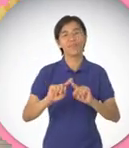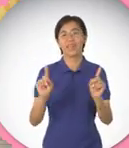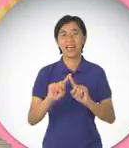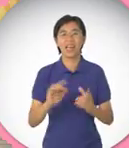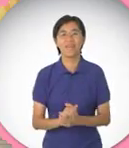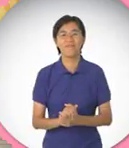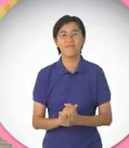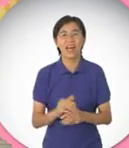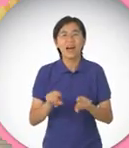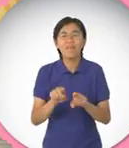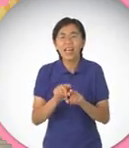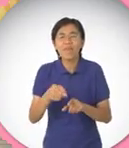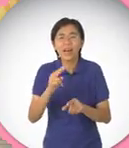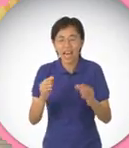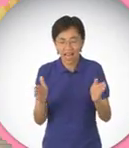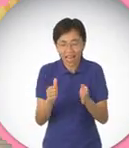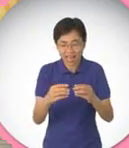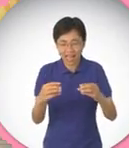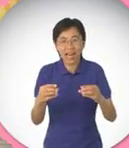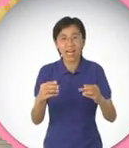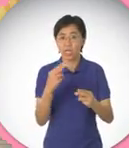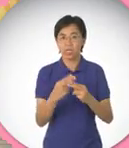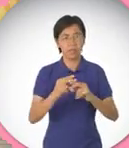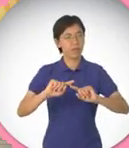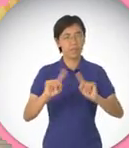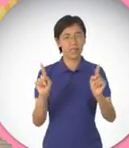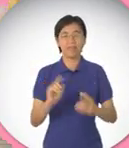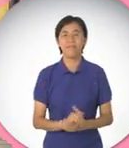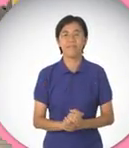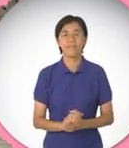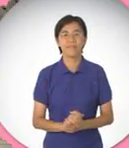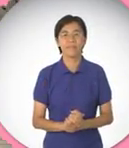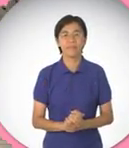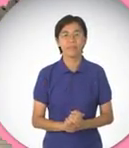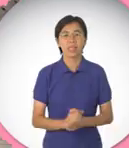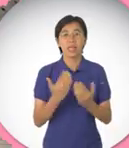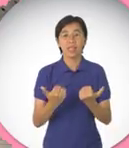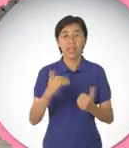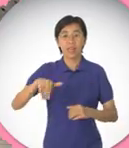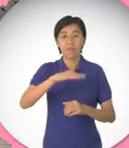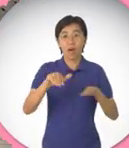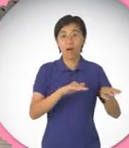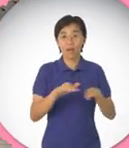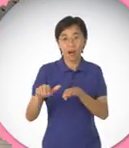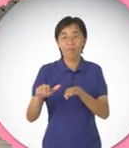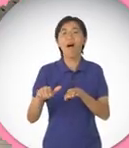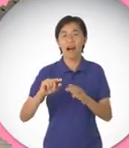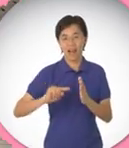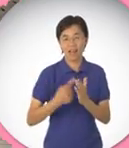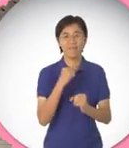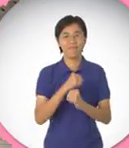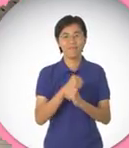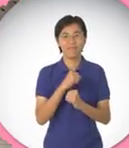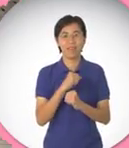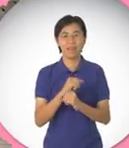น ครับผม ก็คือสั้นลงมาคือชื่อเขาจะเปลี่ยน ถ้างั้นทุกอย่างพร้อมแล้วผมว่าขั้นต่อไปก็คือการลงมือทำแล้วล่ะครับเริ่มจาก คน